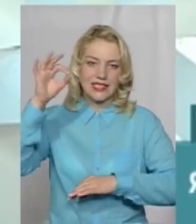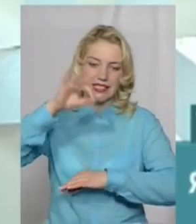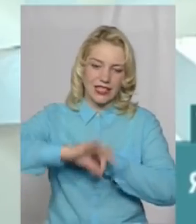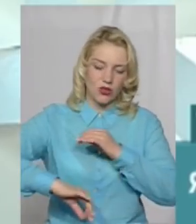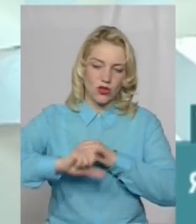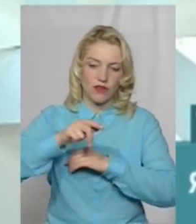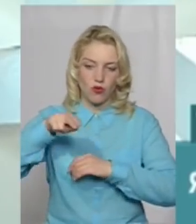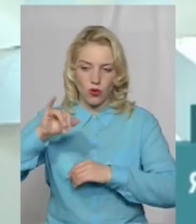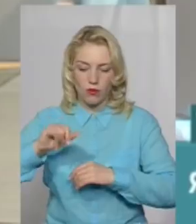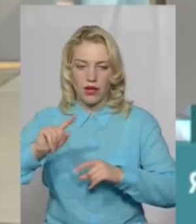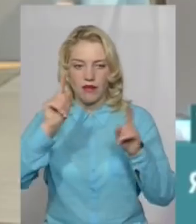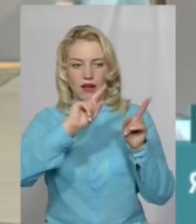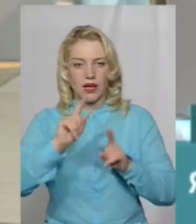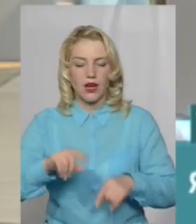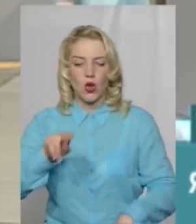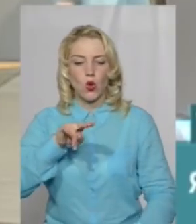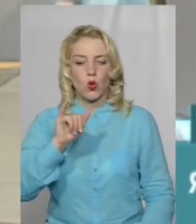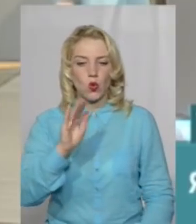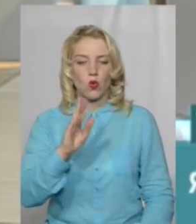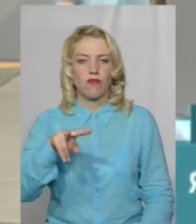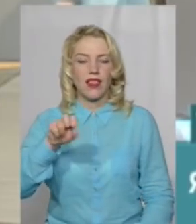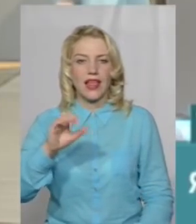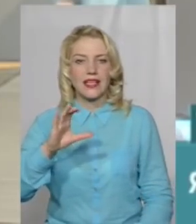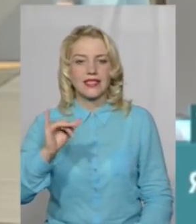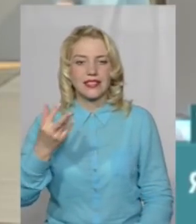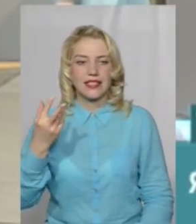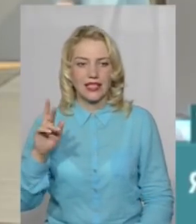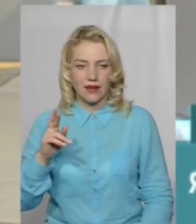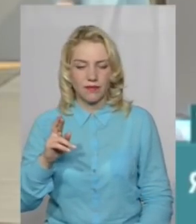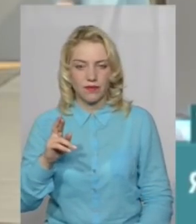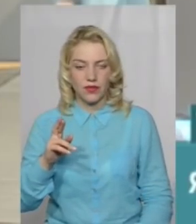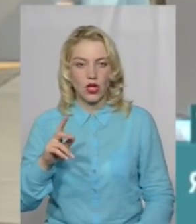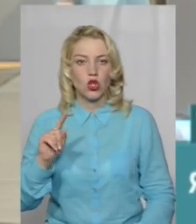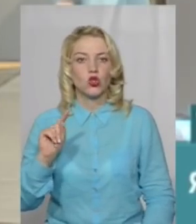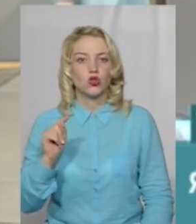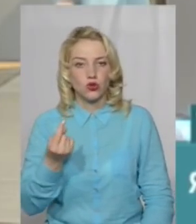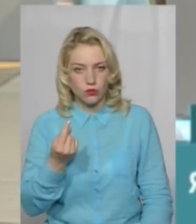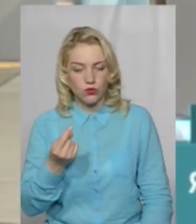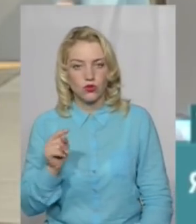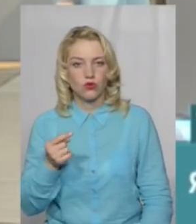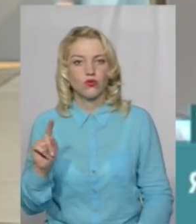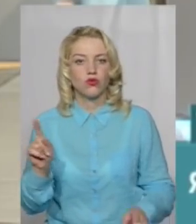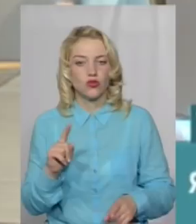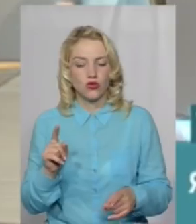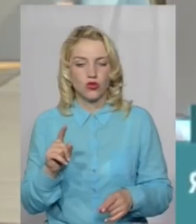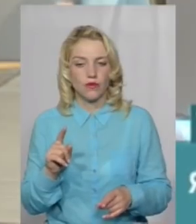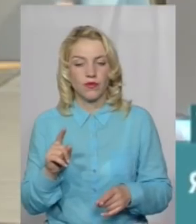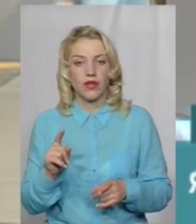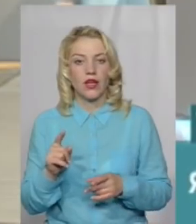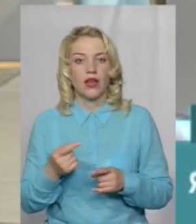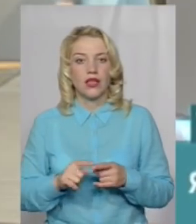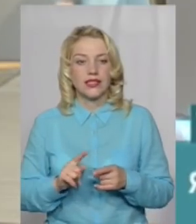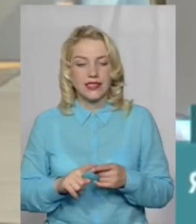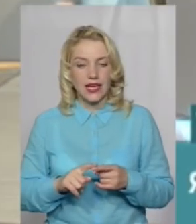в Карпатах саме дугласії, так, або псевдоцугеменсіса. Чому? Тому що у свій час, і